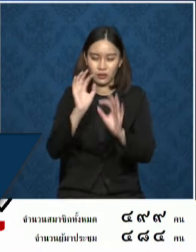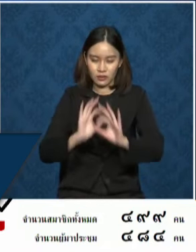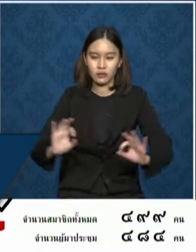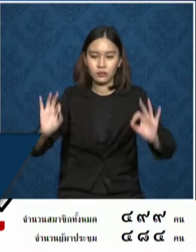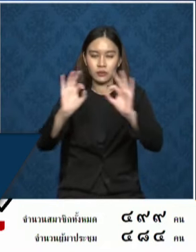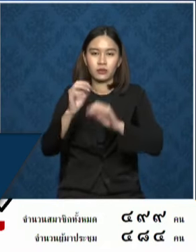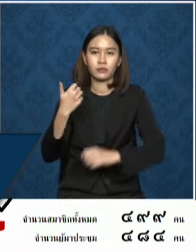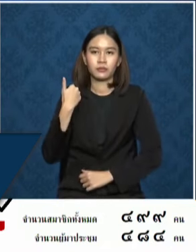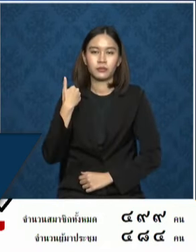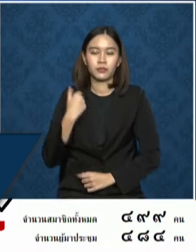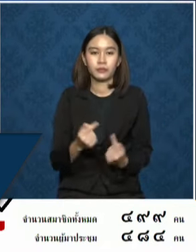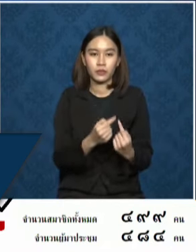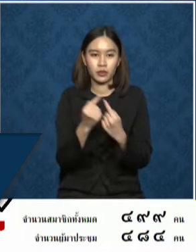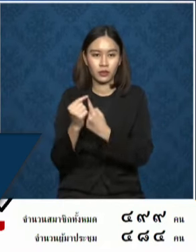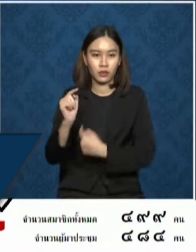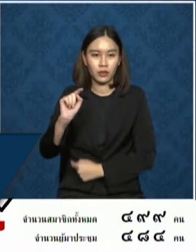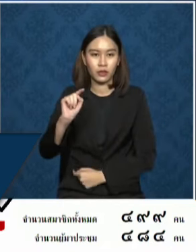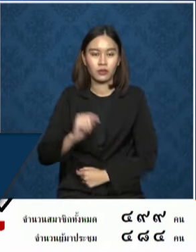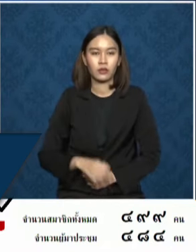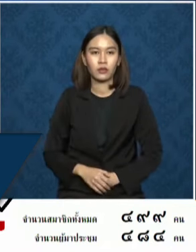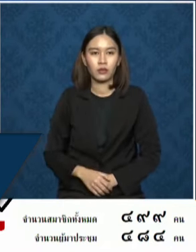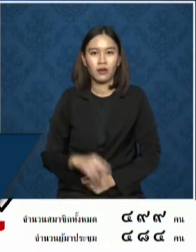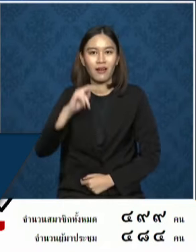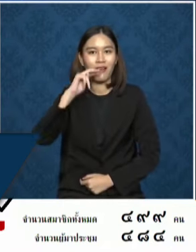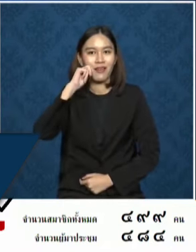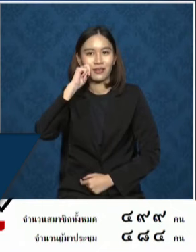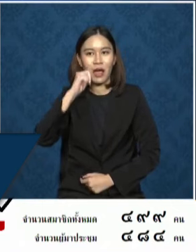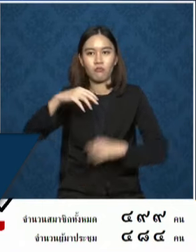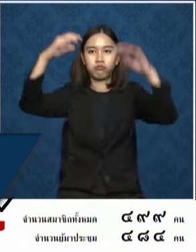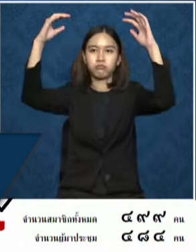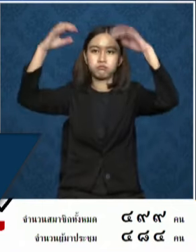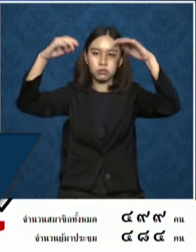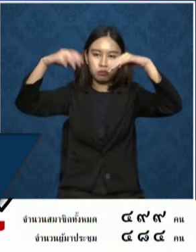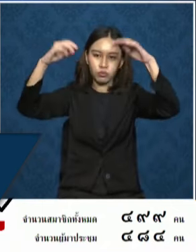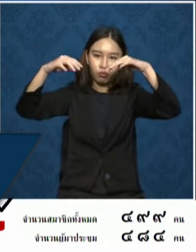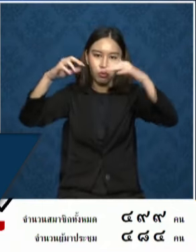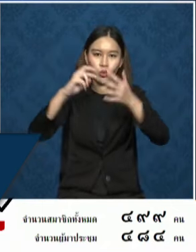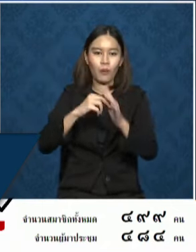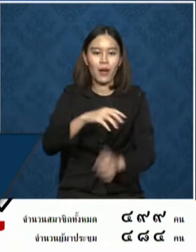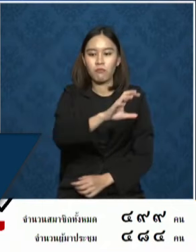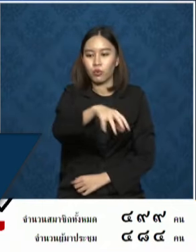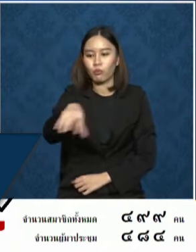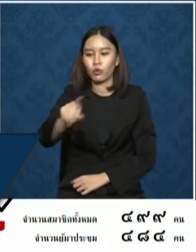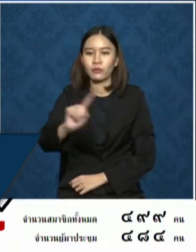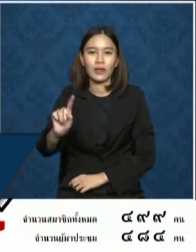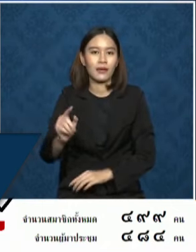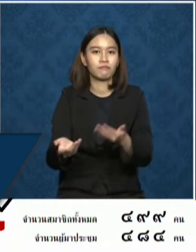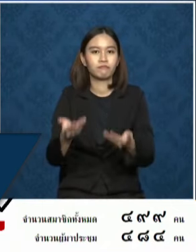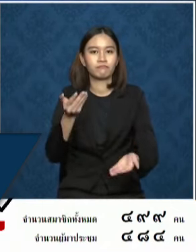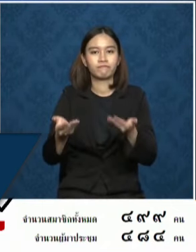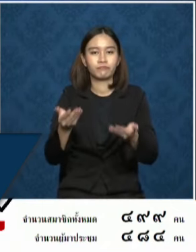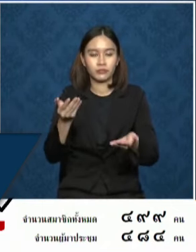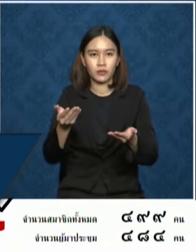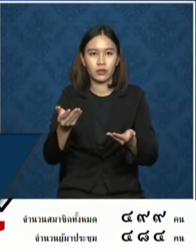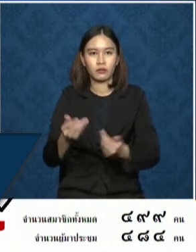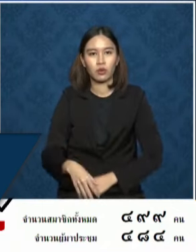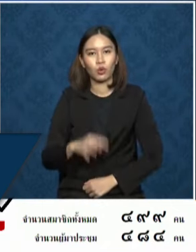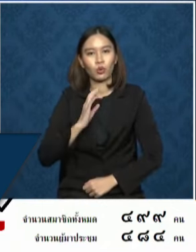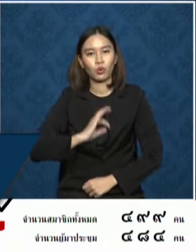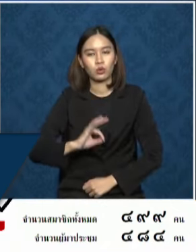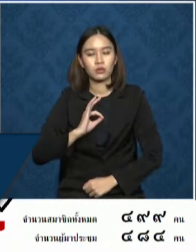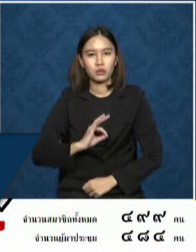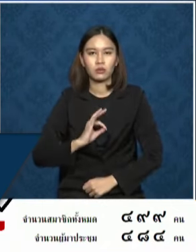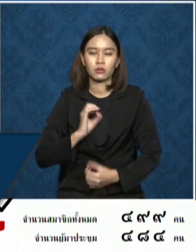ครับต่อครับท่านประธานพอน้ำมันตกลงจากฟ้าเนี่ยมันก็ขึ้นอยู่ว่ามันจะไปตกที่ไหนอีกสิ่งที่น่ากลัวครับ